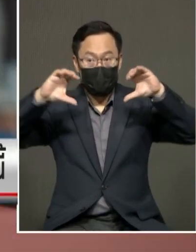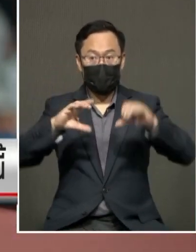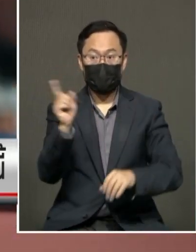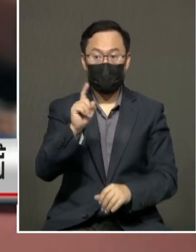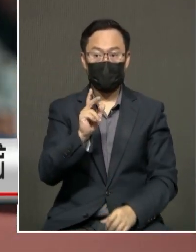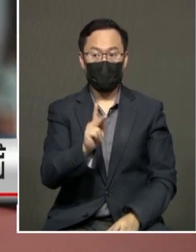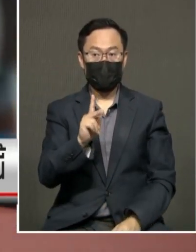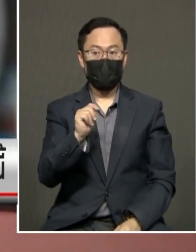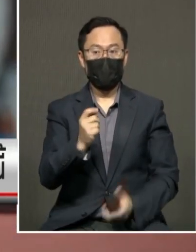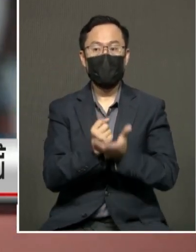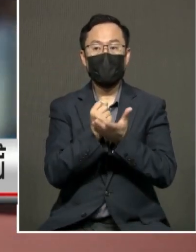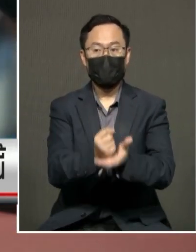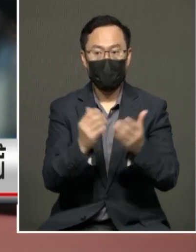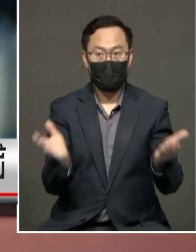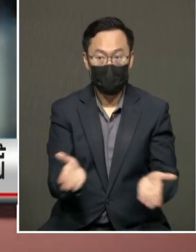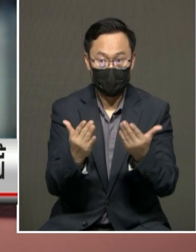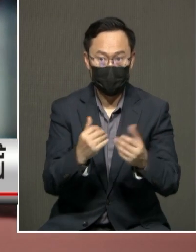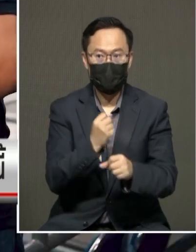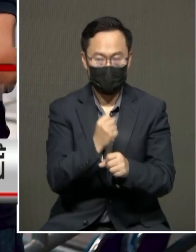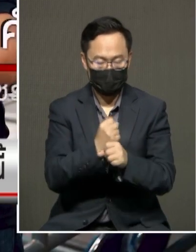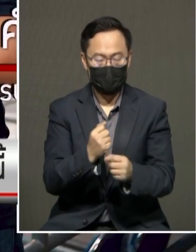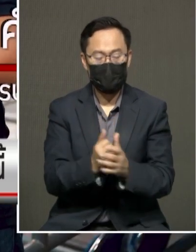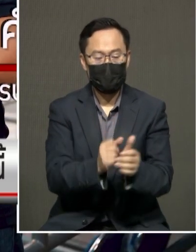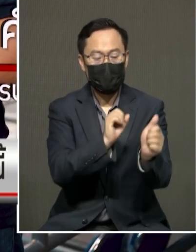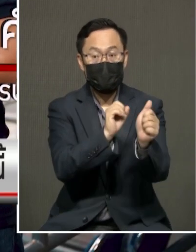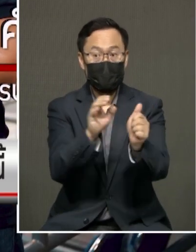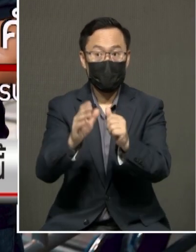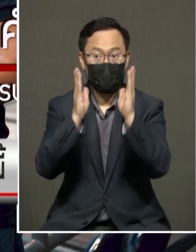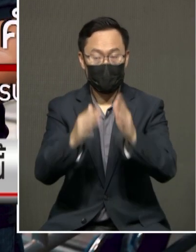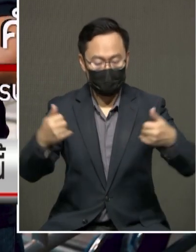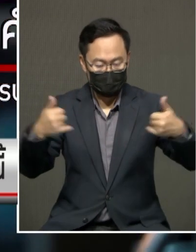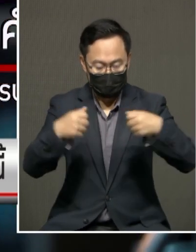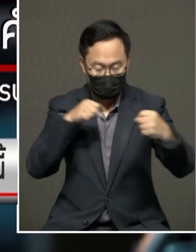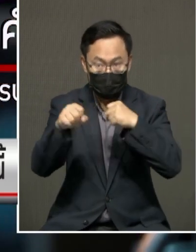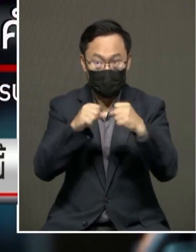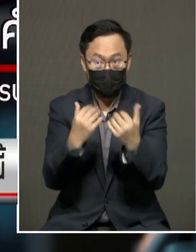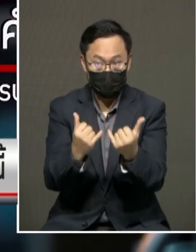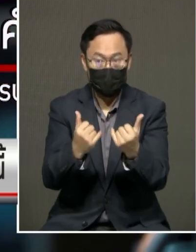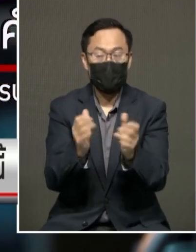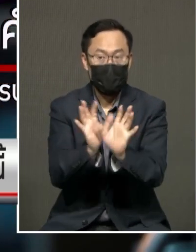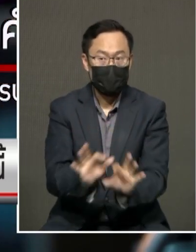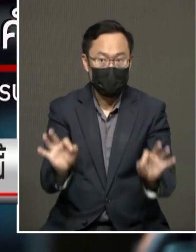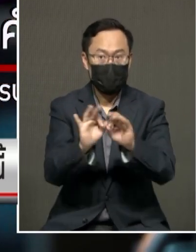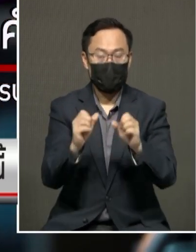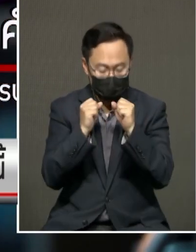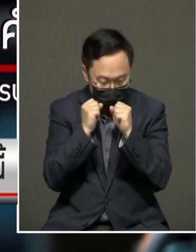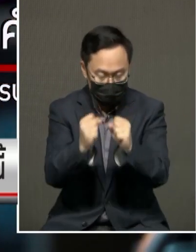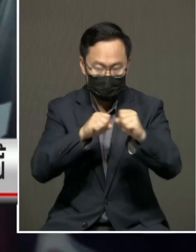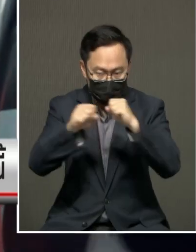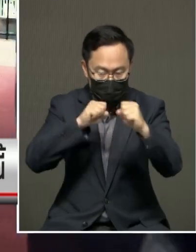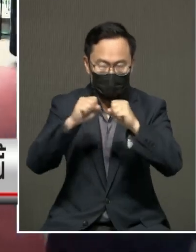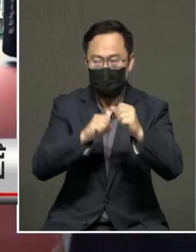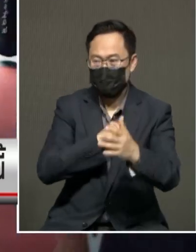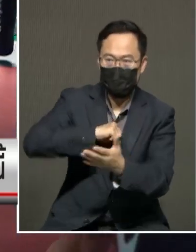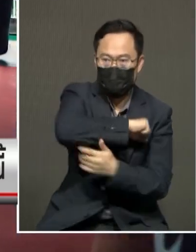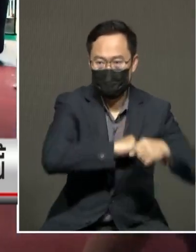สนับสนุนก็เลยเน้นย้ำไปกับนักมวยทุกคนที่จะขึ้นชกในรายการในเวทีนี้บอกว่าชกให้สนุกนะออกอาวุธสู้กัน